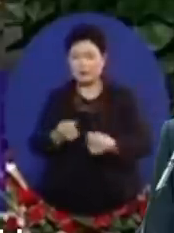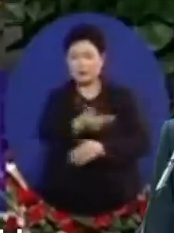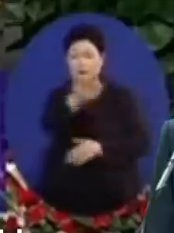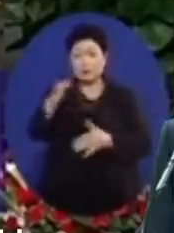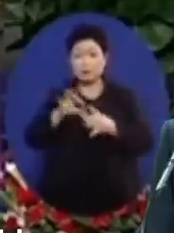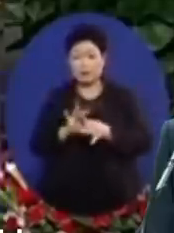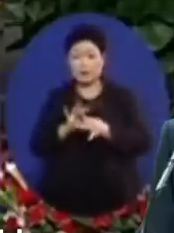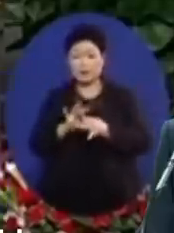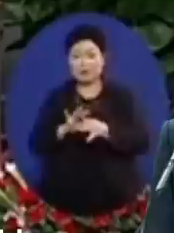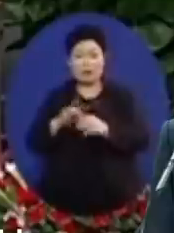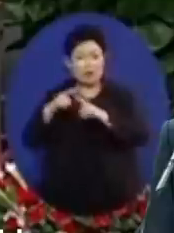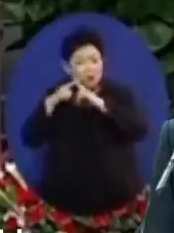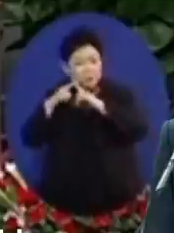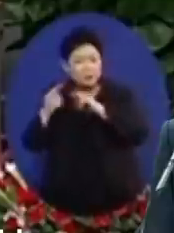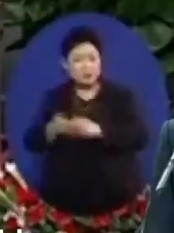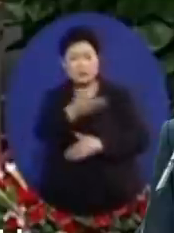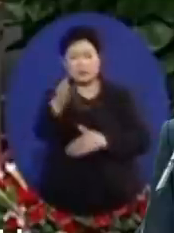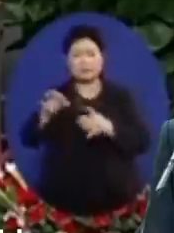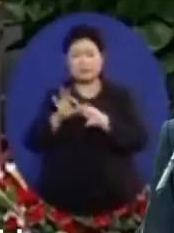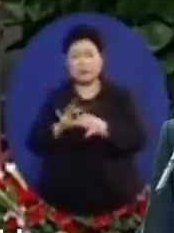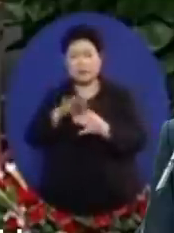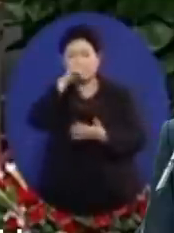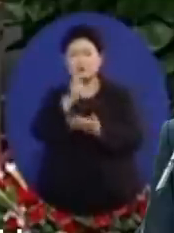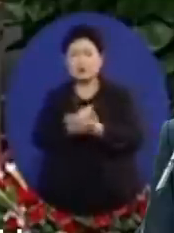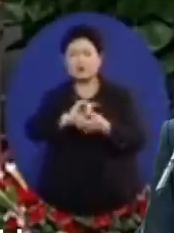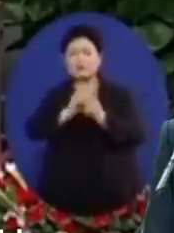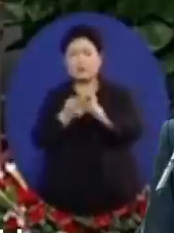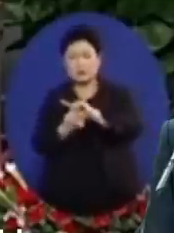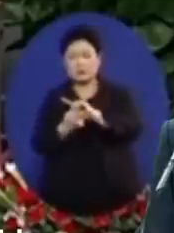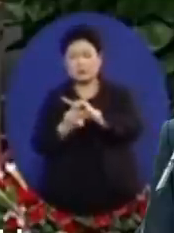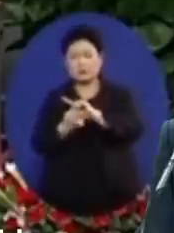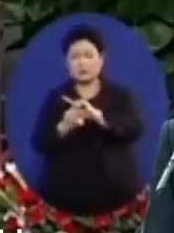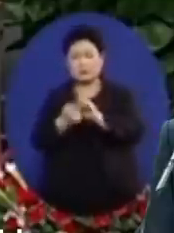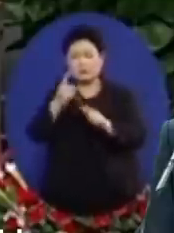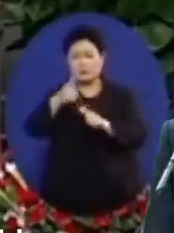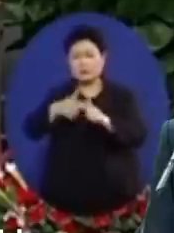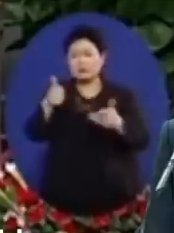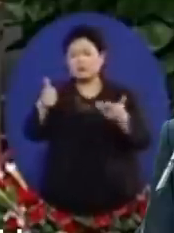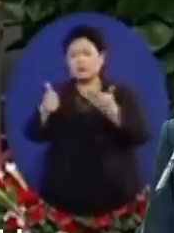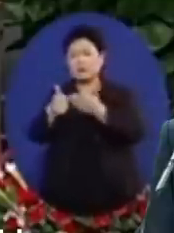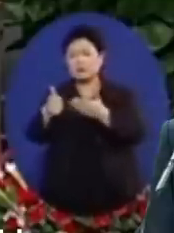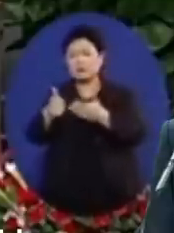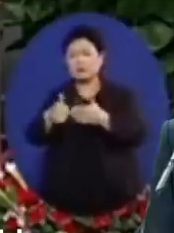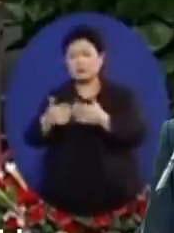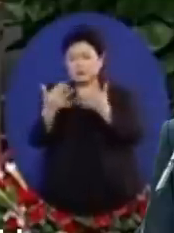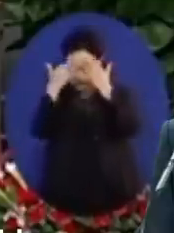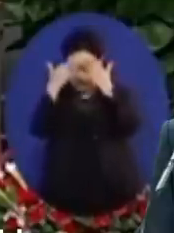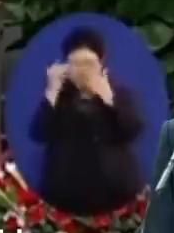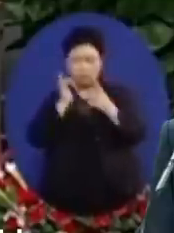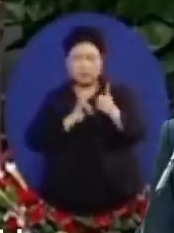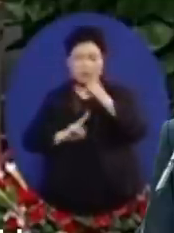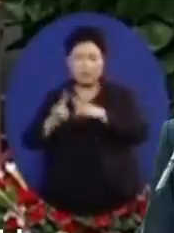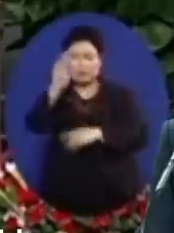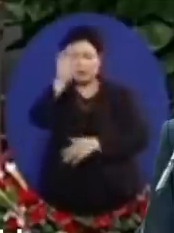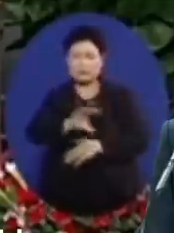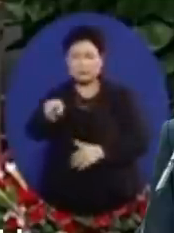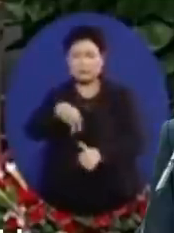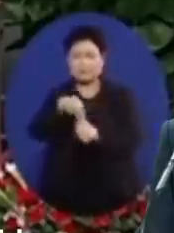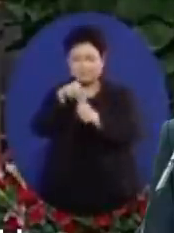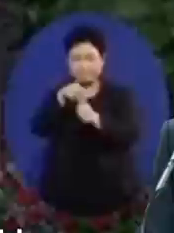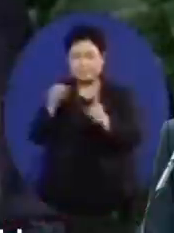여러분의 허물과 여러분의 죄를 대신해서 예수님이 찔리고 상하고 십자가에